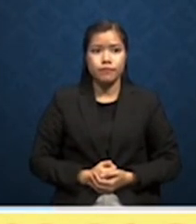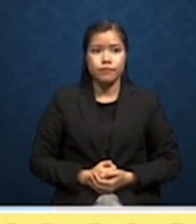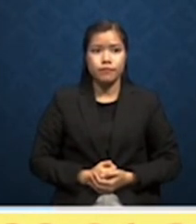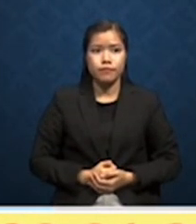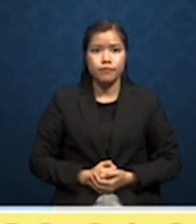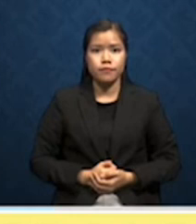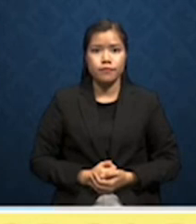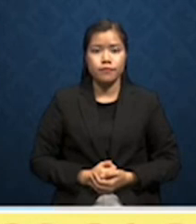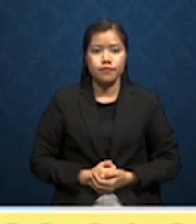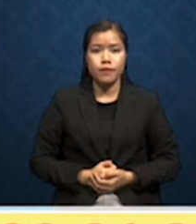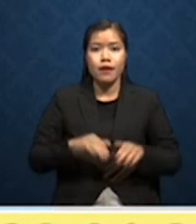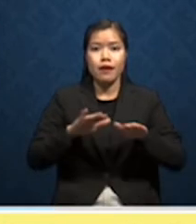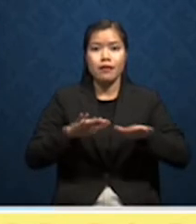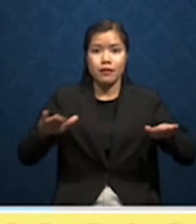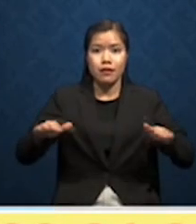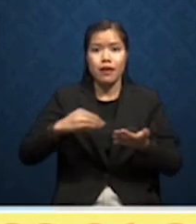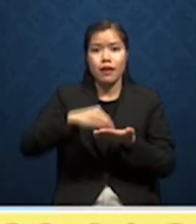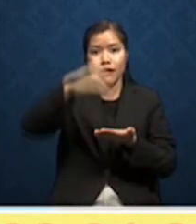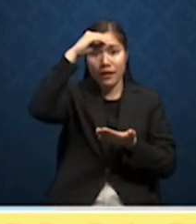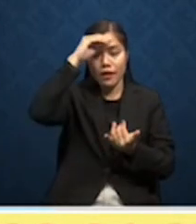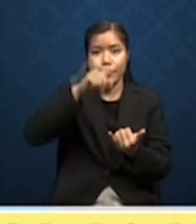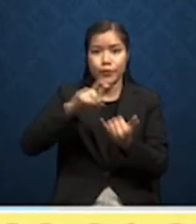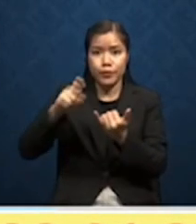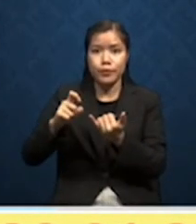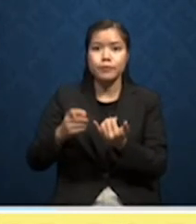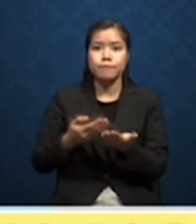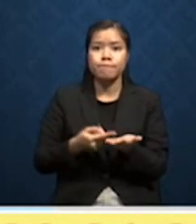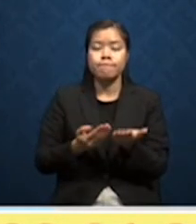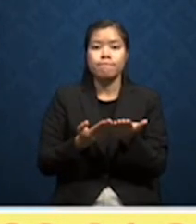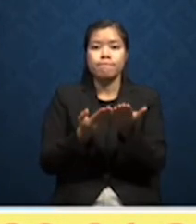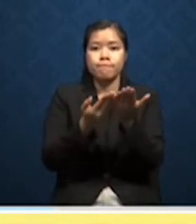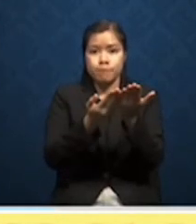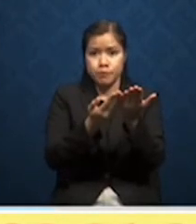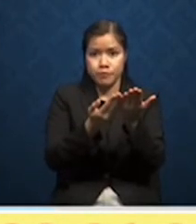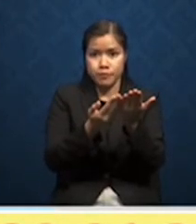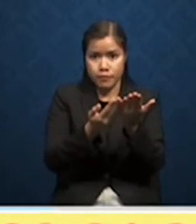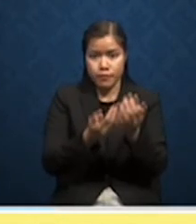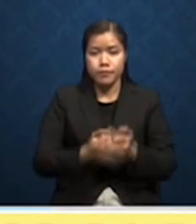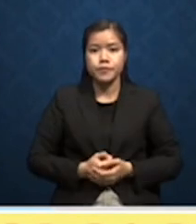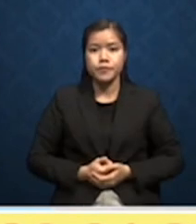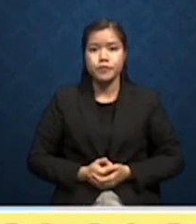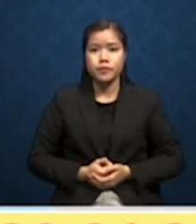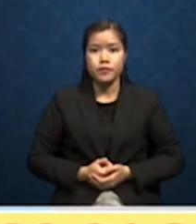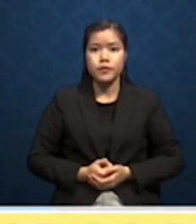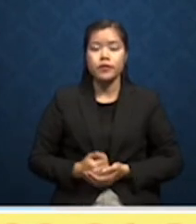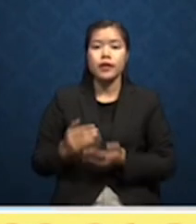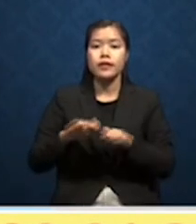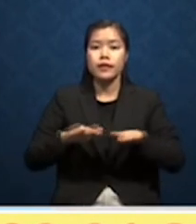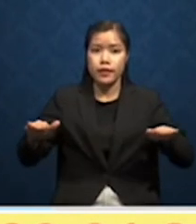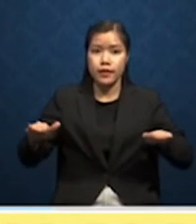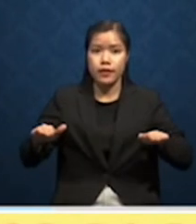ขอน้อมส่งเด็กน้อยๆไปบนฟ้าขอกล่าวลาลูกๆไว้สด